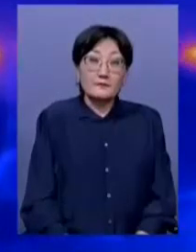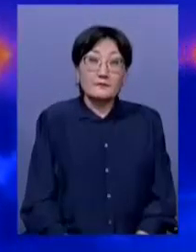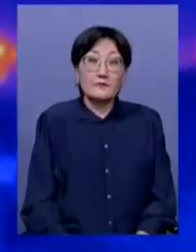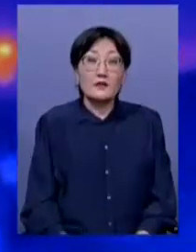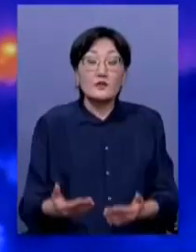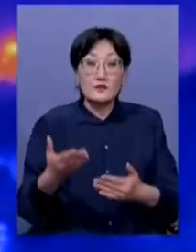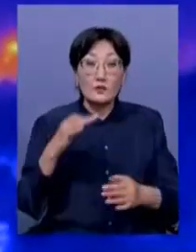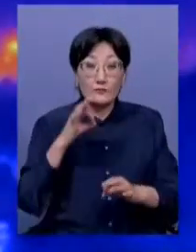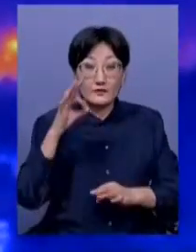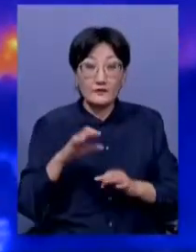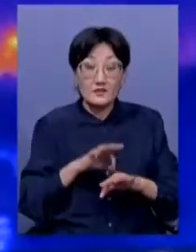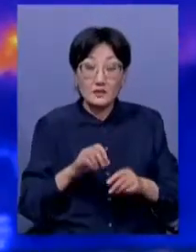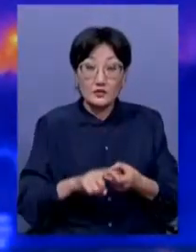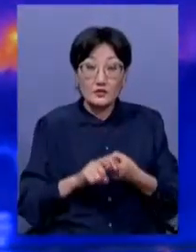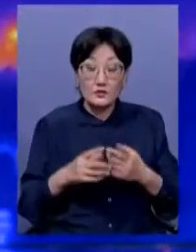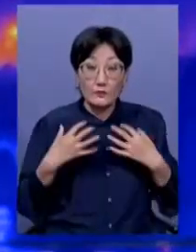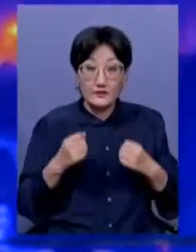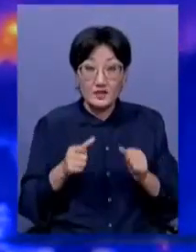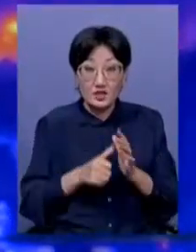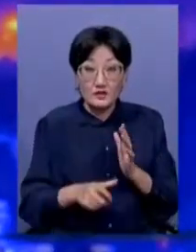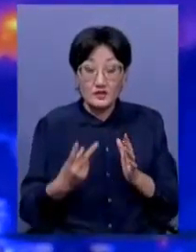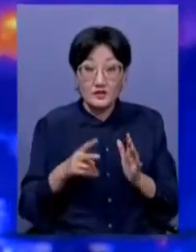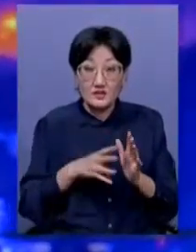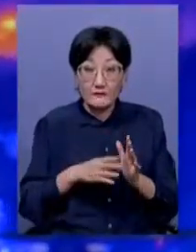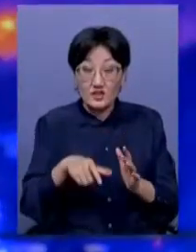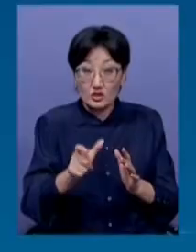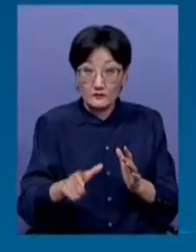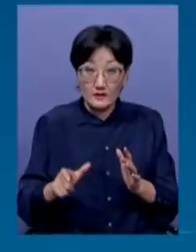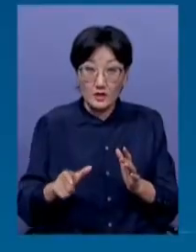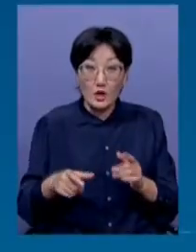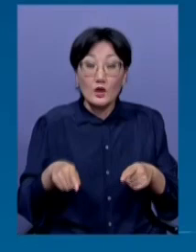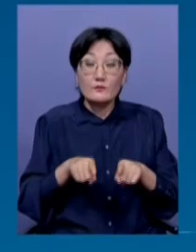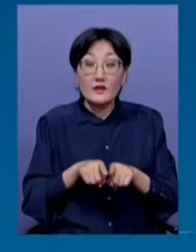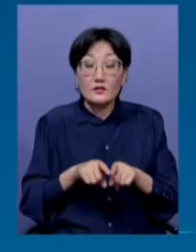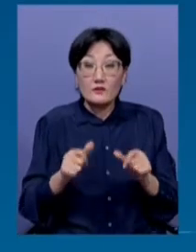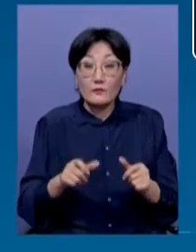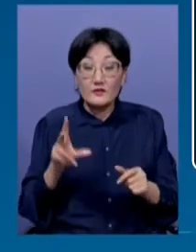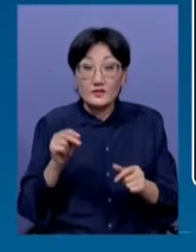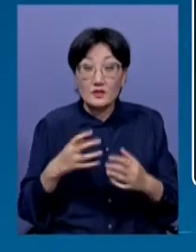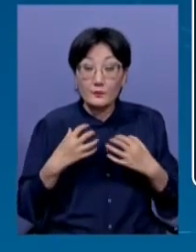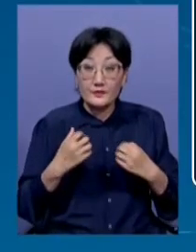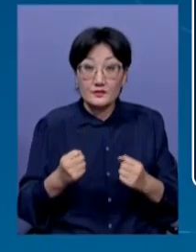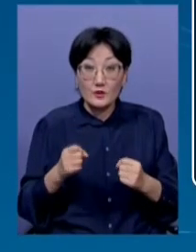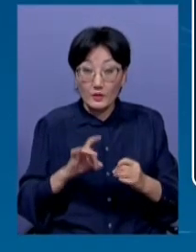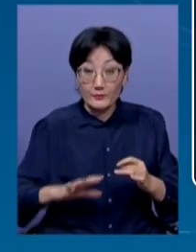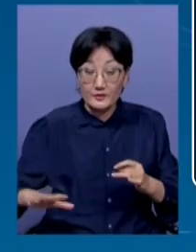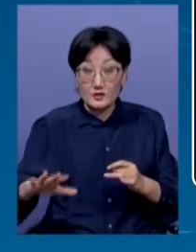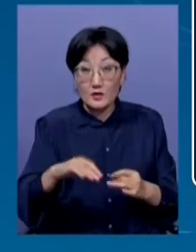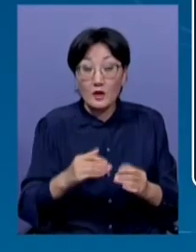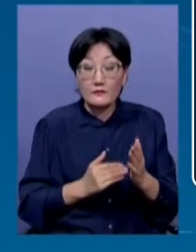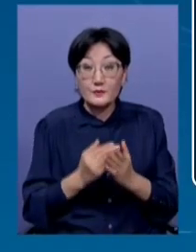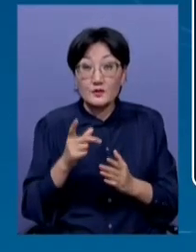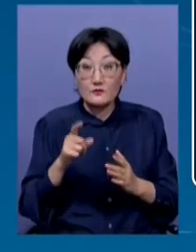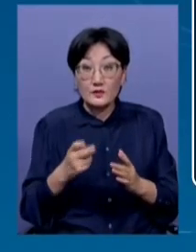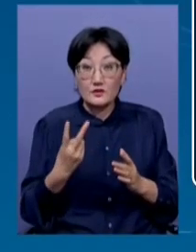За минувшие сутки от коронавируса излечились 69 казахстанцев. Таким образом, количество выздоровевших по республике возросло